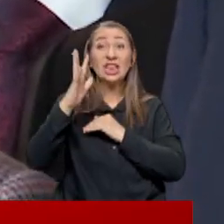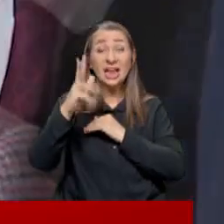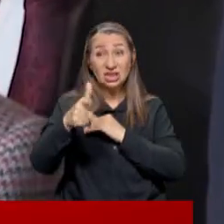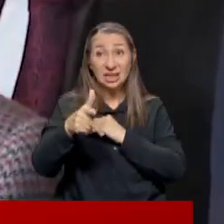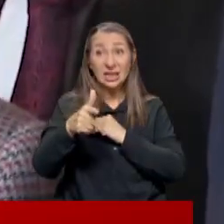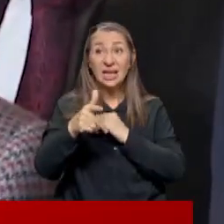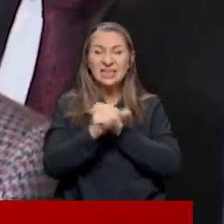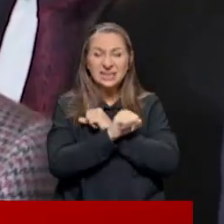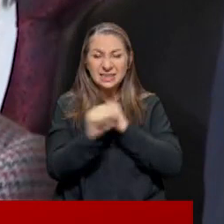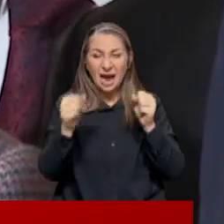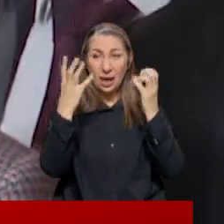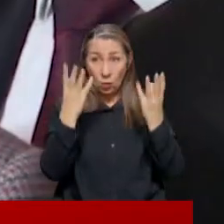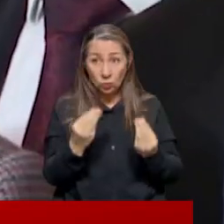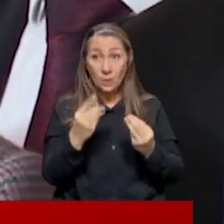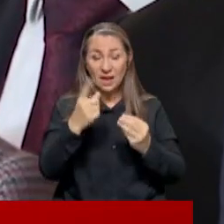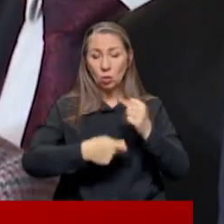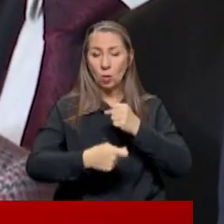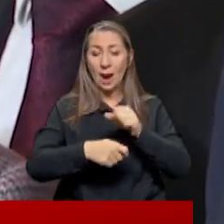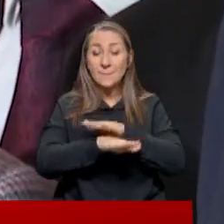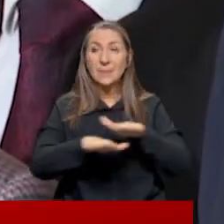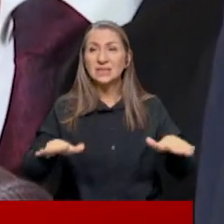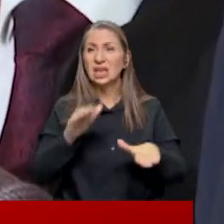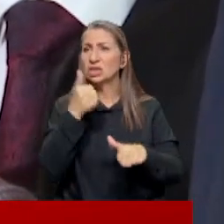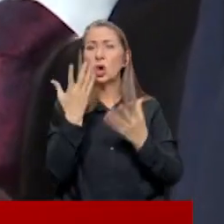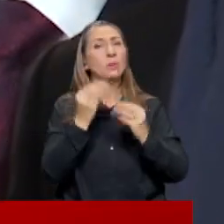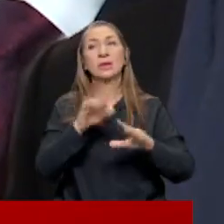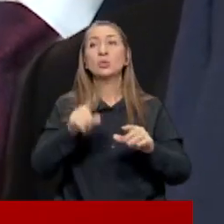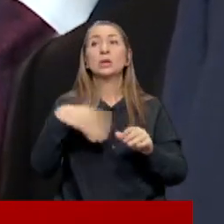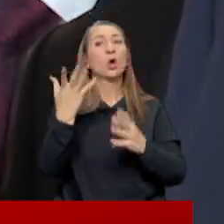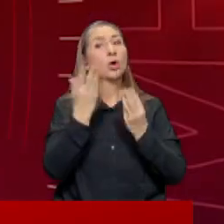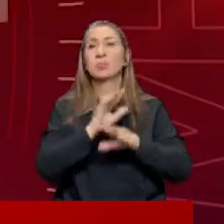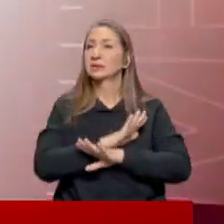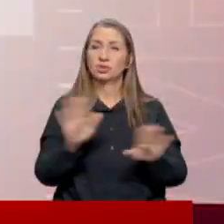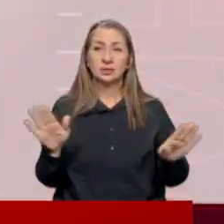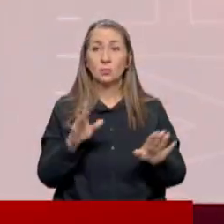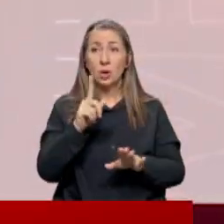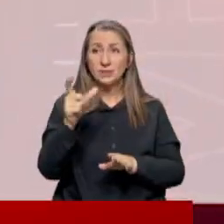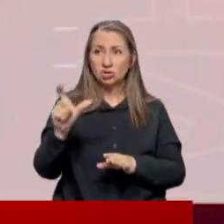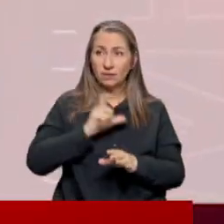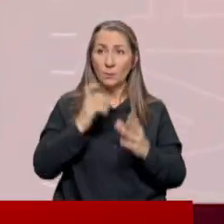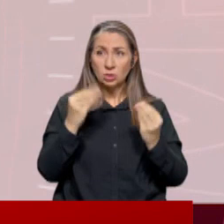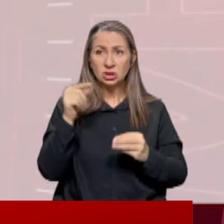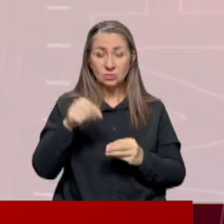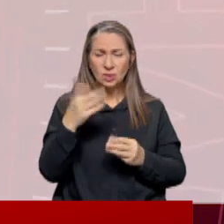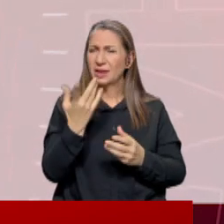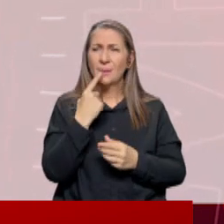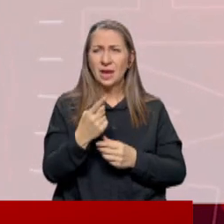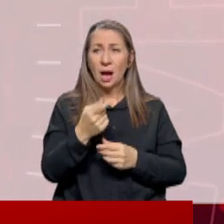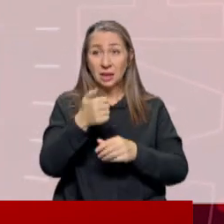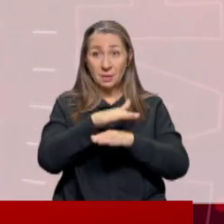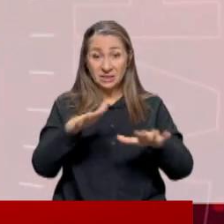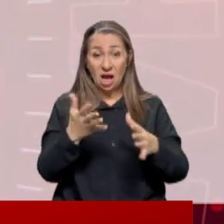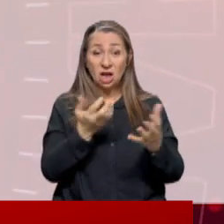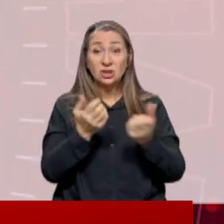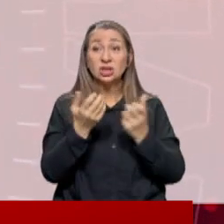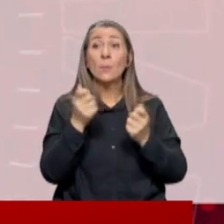geleceğinin heba edildiği bir kumar masasında hiç olmadık, bundan sonra da olmayız. Böyle bir cevap mı olur? Şimdi bu ne demektir?